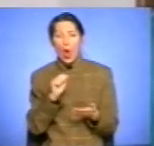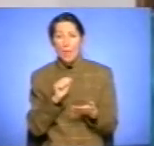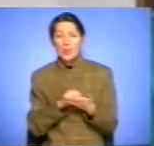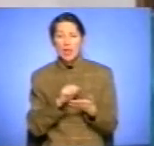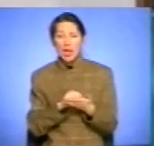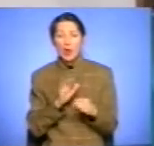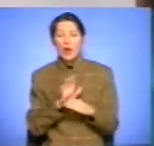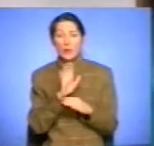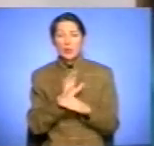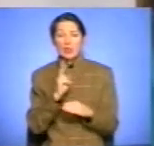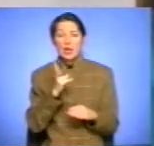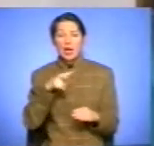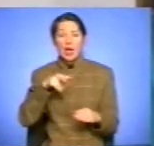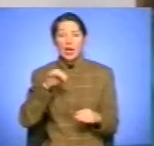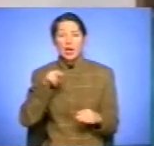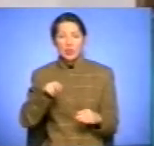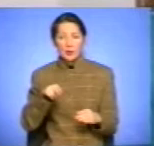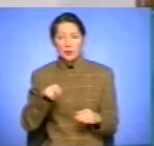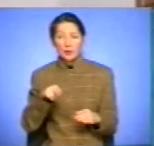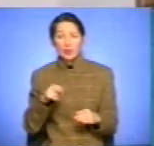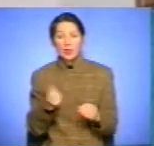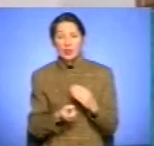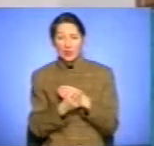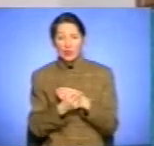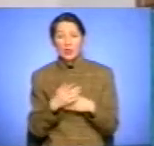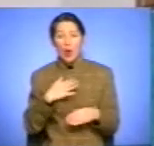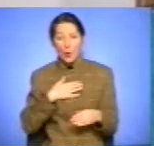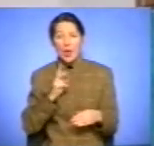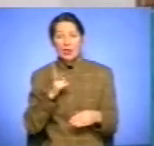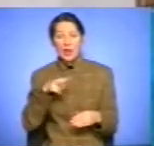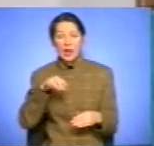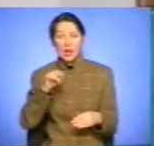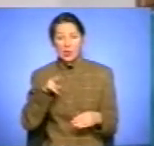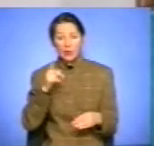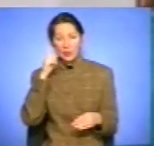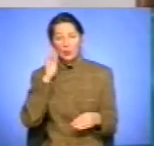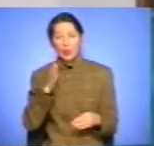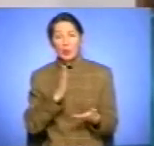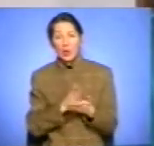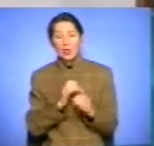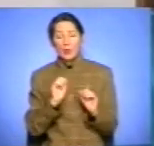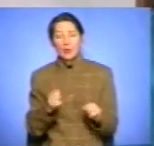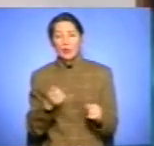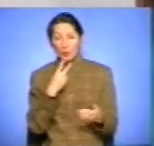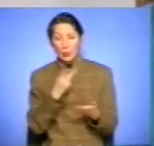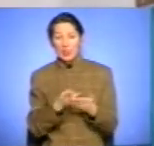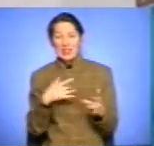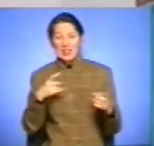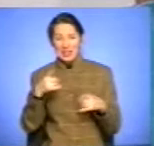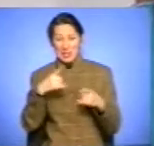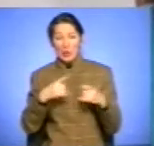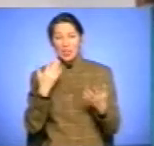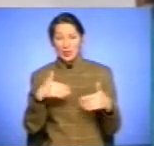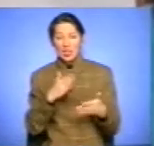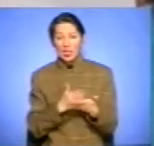випустили кліп Степан з'явився кліп у мене я думаю що будете мати можливість його побачити тому що на телебаченні він вже є